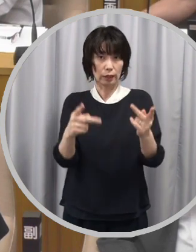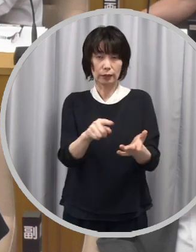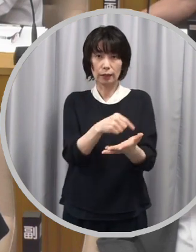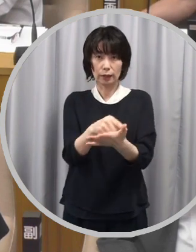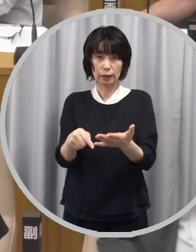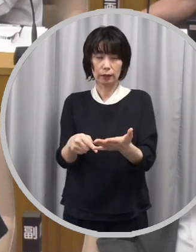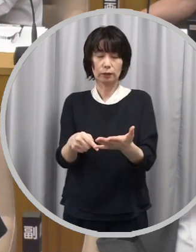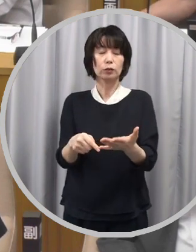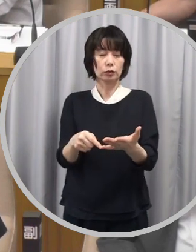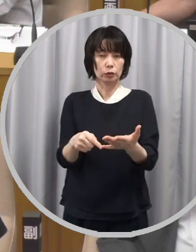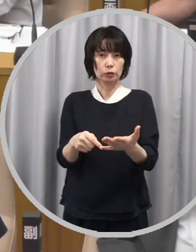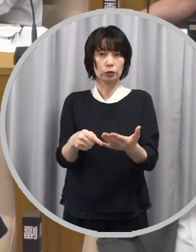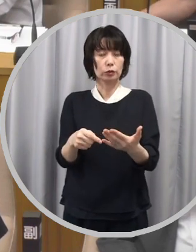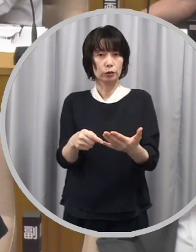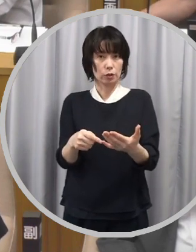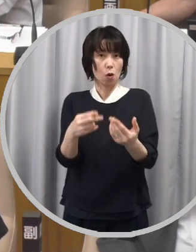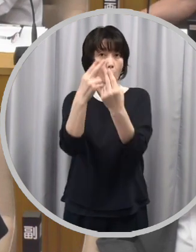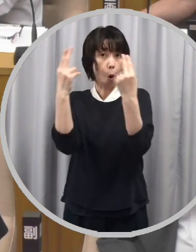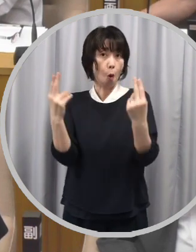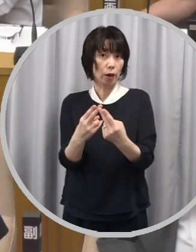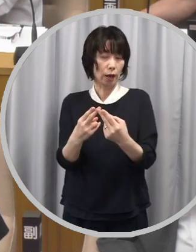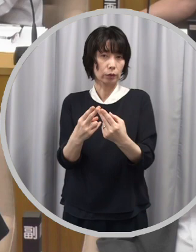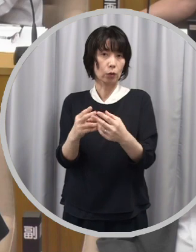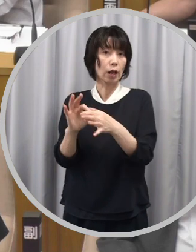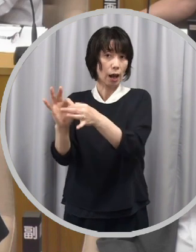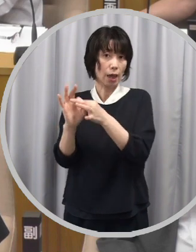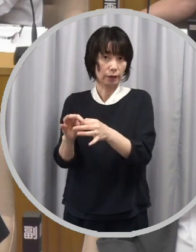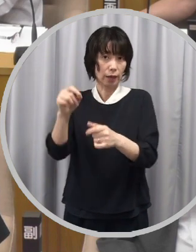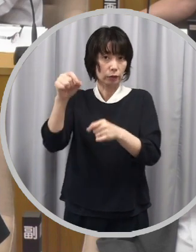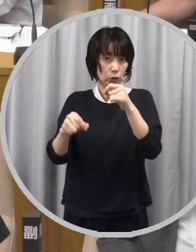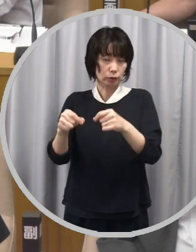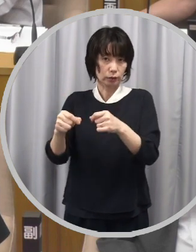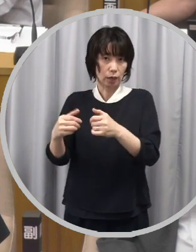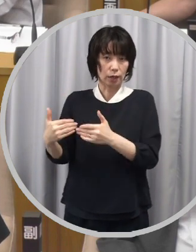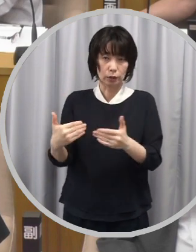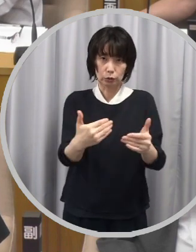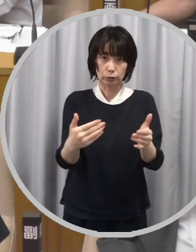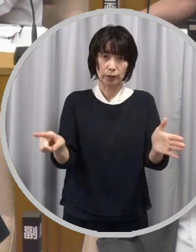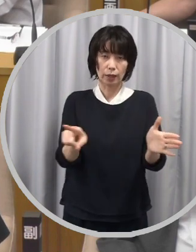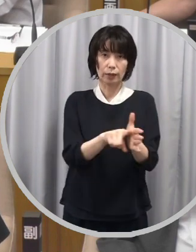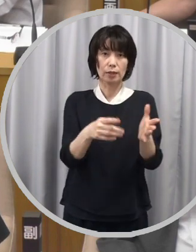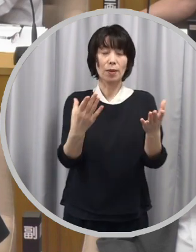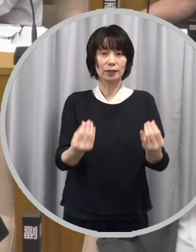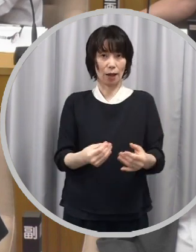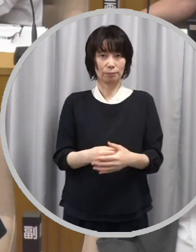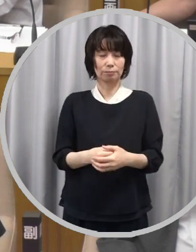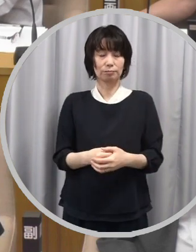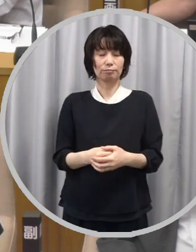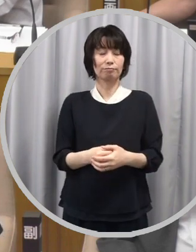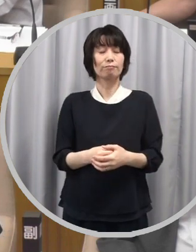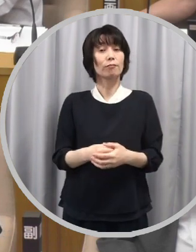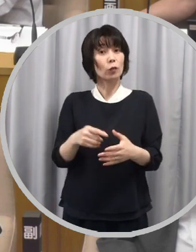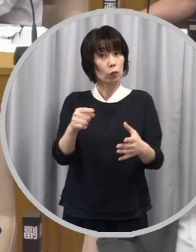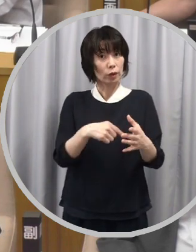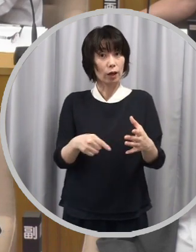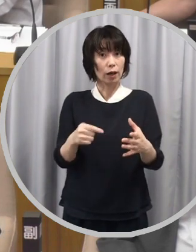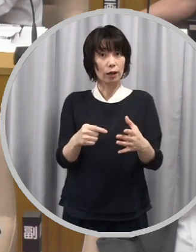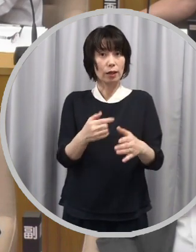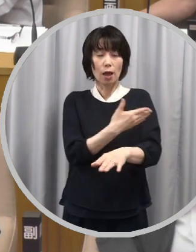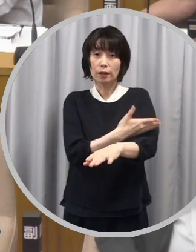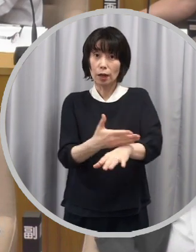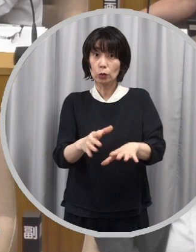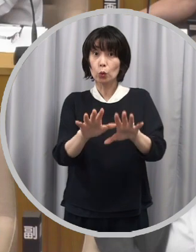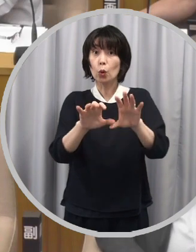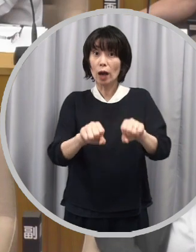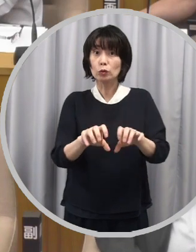るべく、北海道の青と連携調整し取り組みを進めてきたところであります。このうち系統の確保